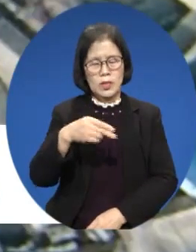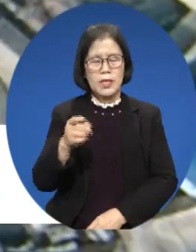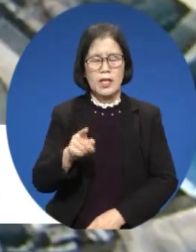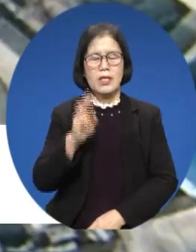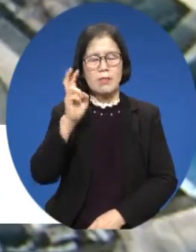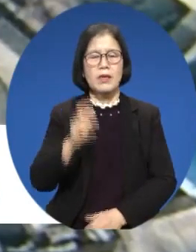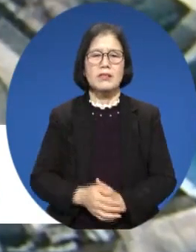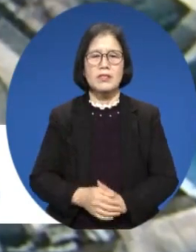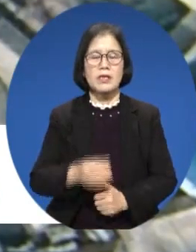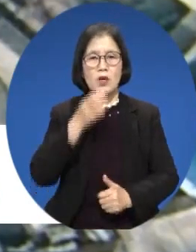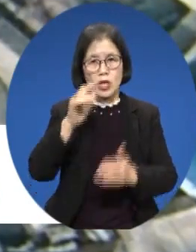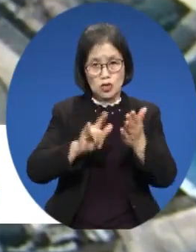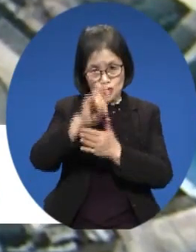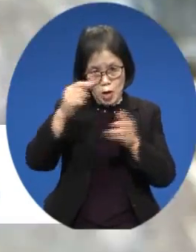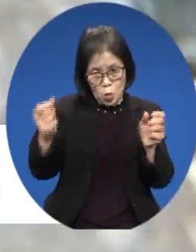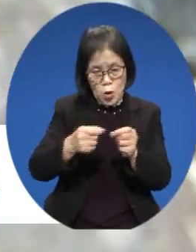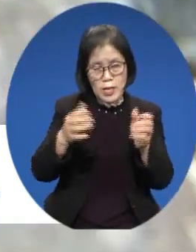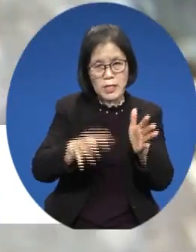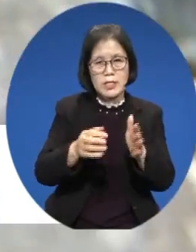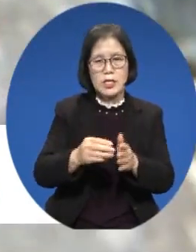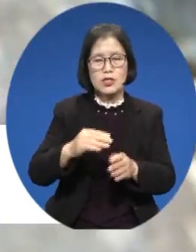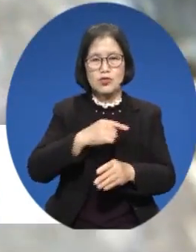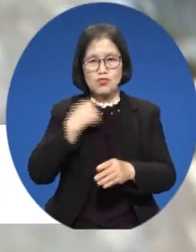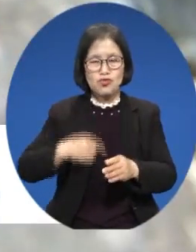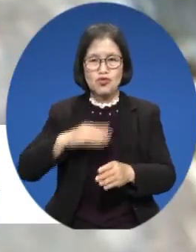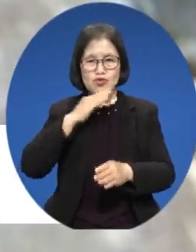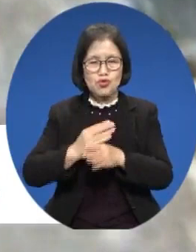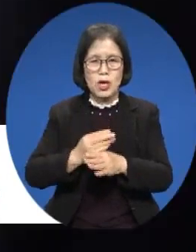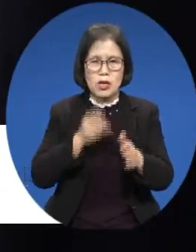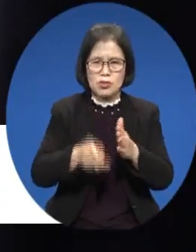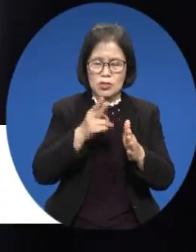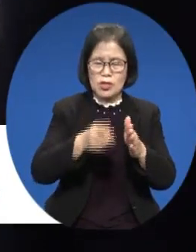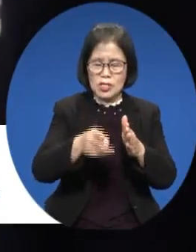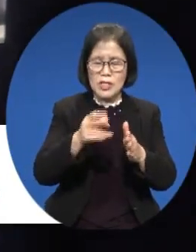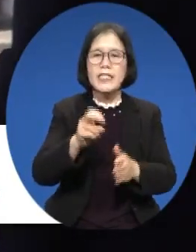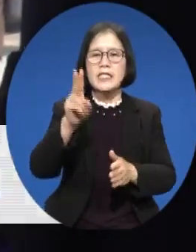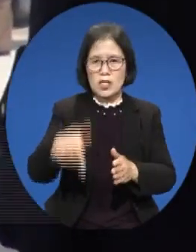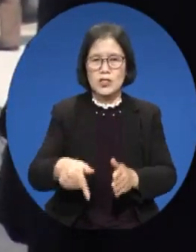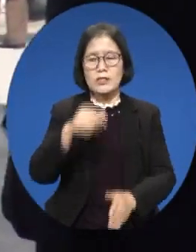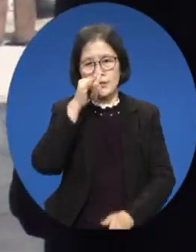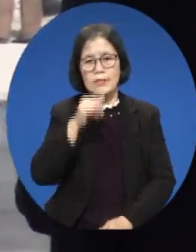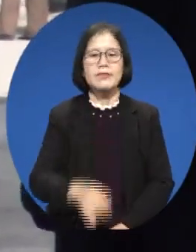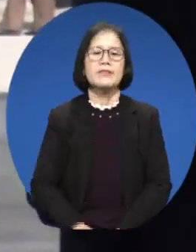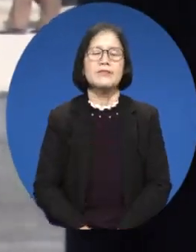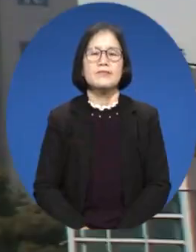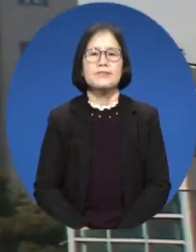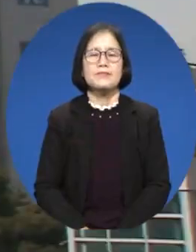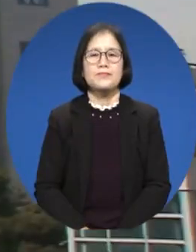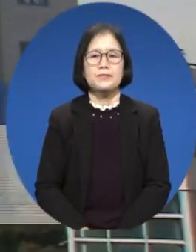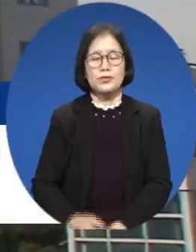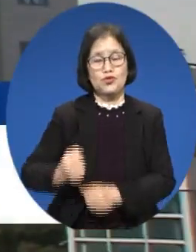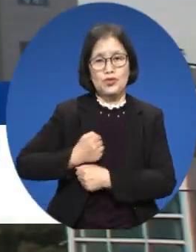실제로 평양 순항 공항 인근에는 북중 간 국제 열차가 다니는 순환 여기 자리하고 있습니다 합참 도